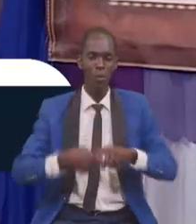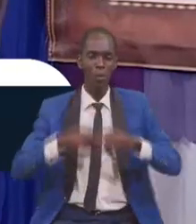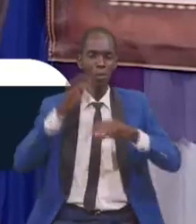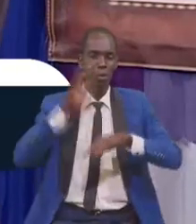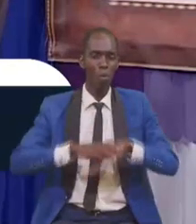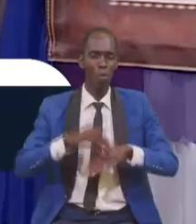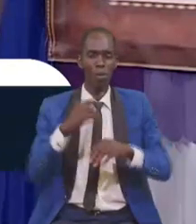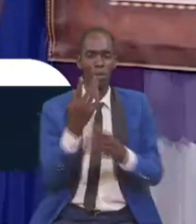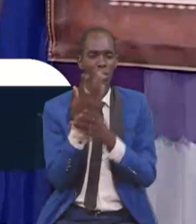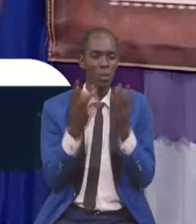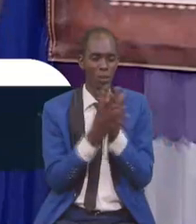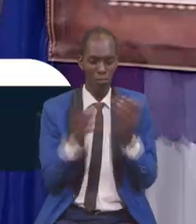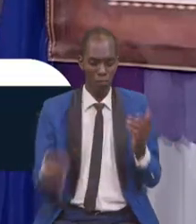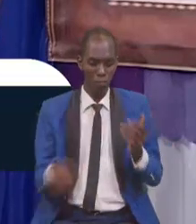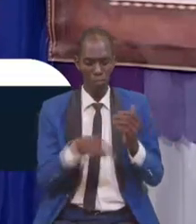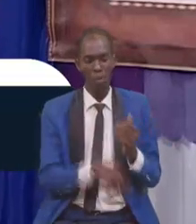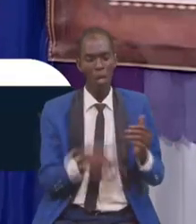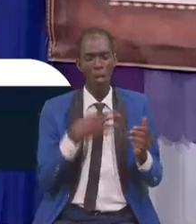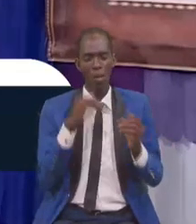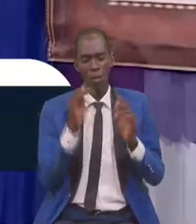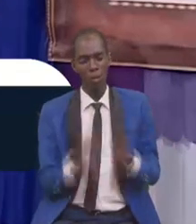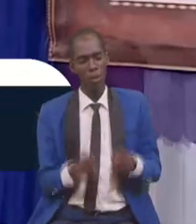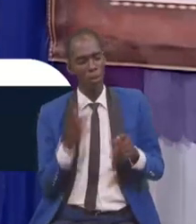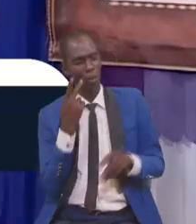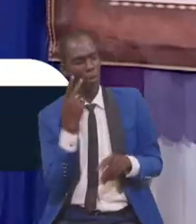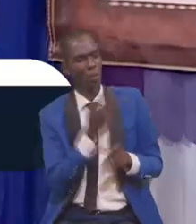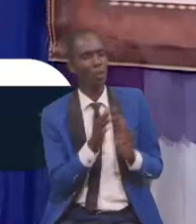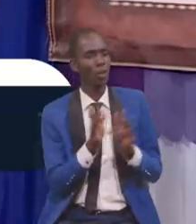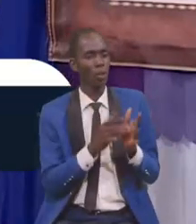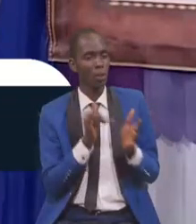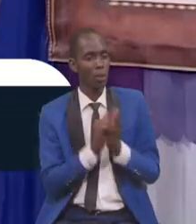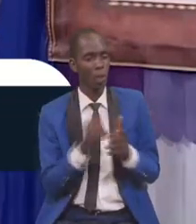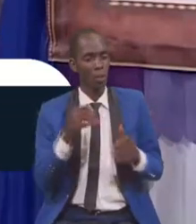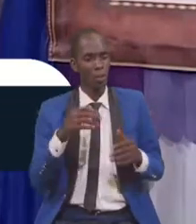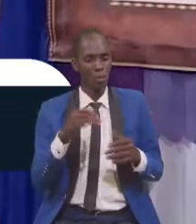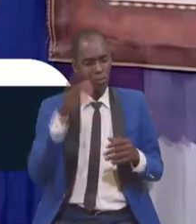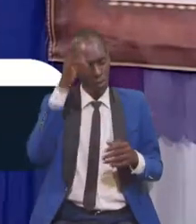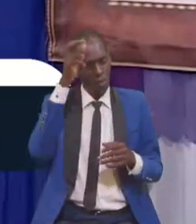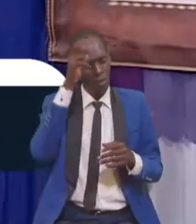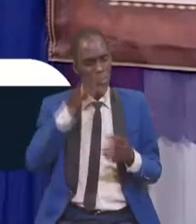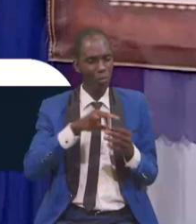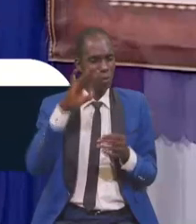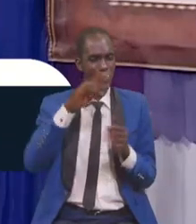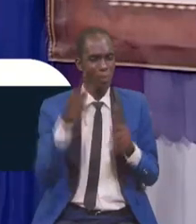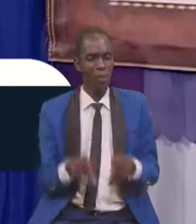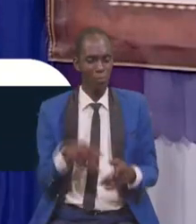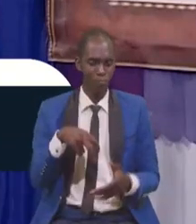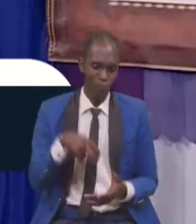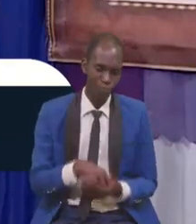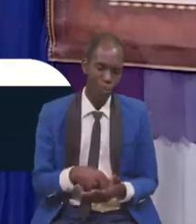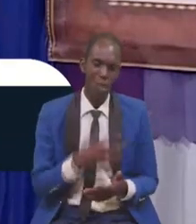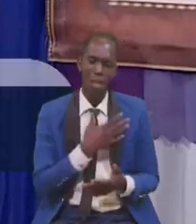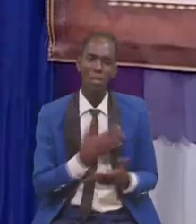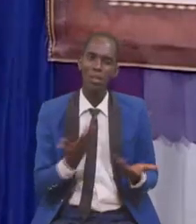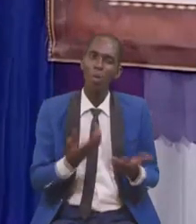brisé. Et puis, il a vu Jésus, il s'est prosterné, il a adoré. Il a dit, qu'est-ce que j'ai à faire